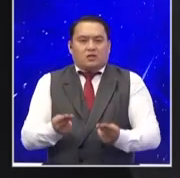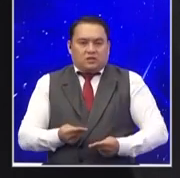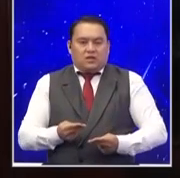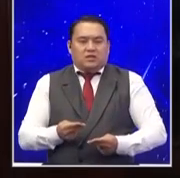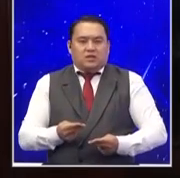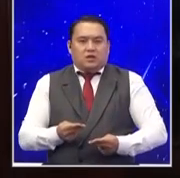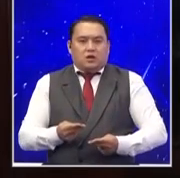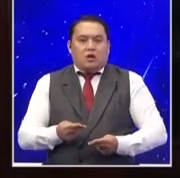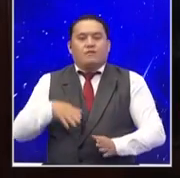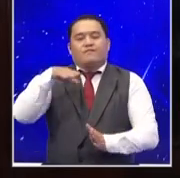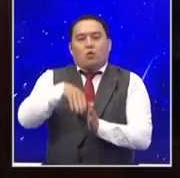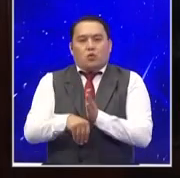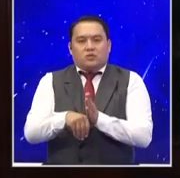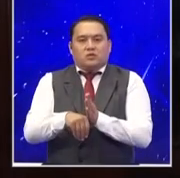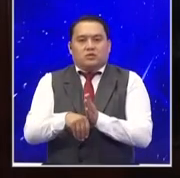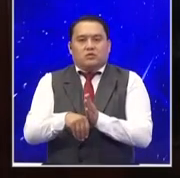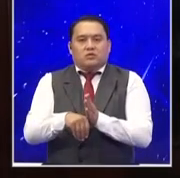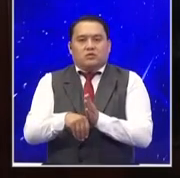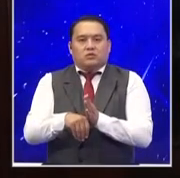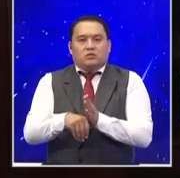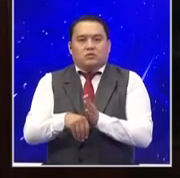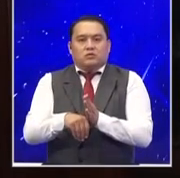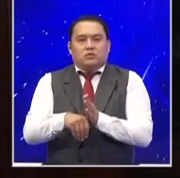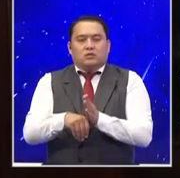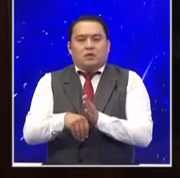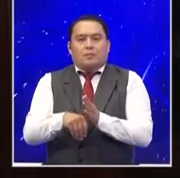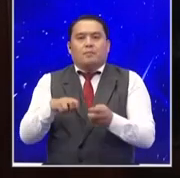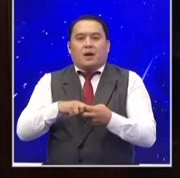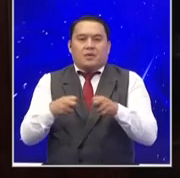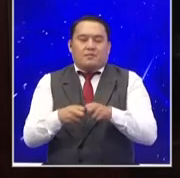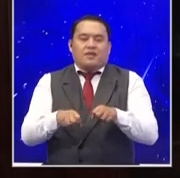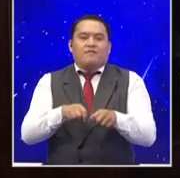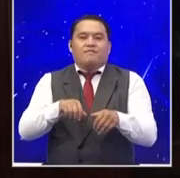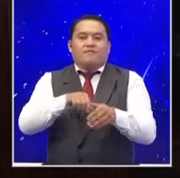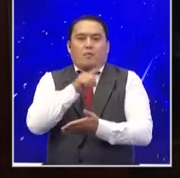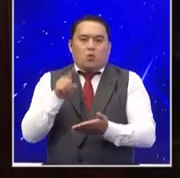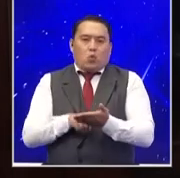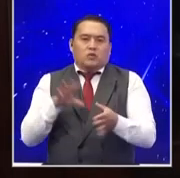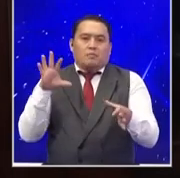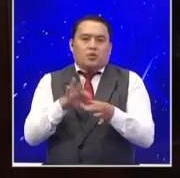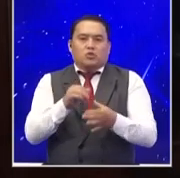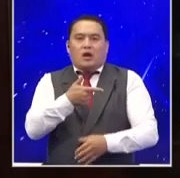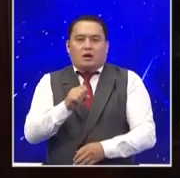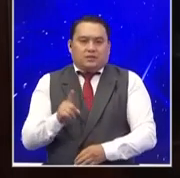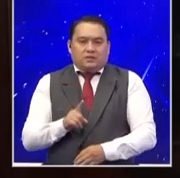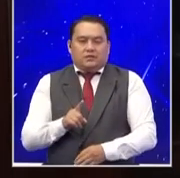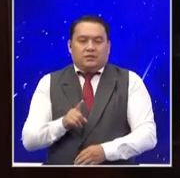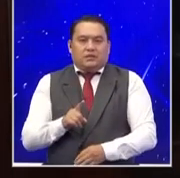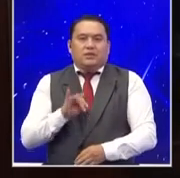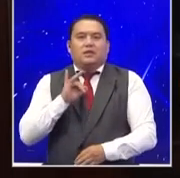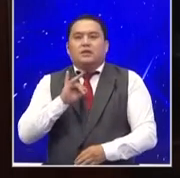соглашение. В ходе заключения соглашения были подняты ряд проблемных вопросов. Это подключение газификации